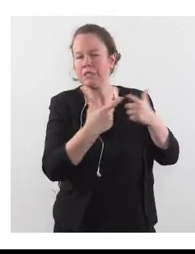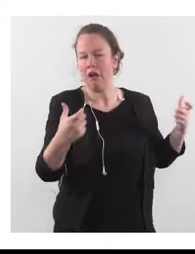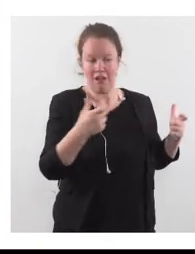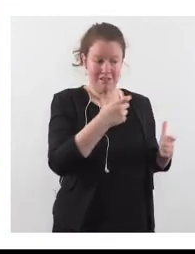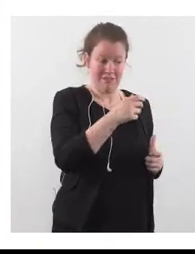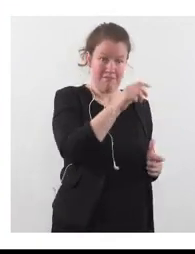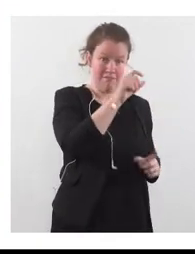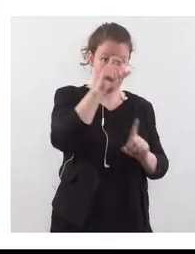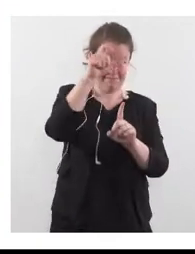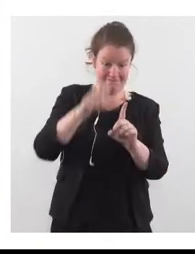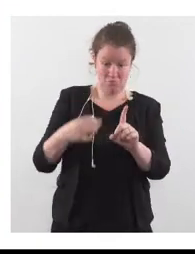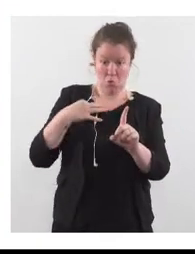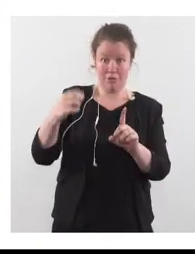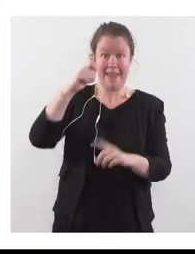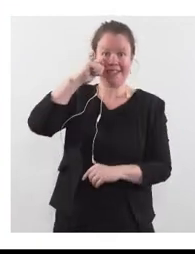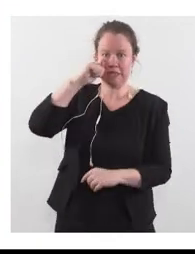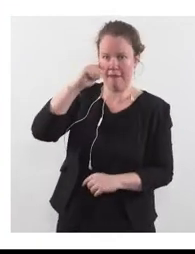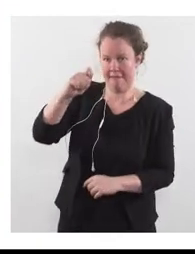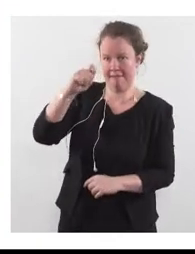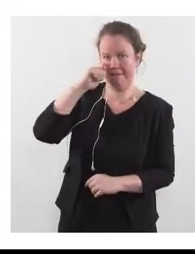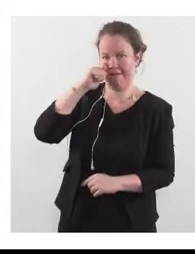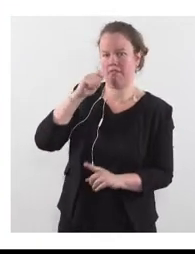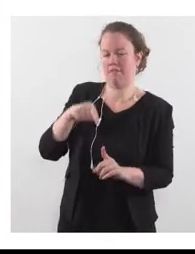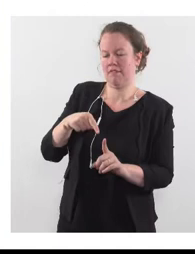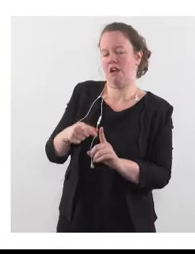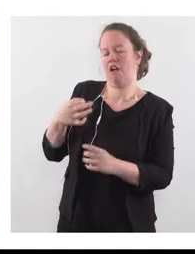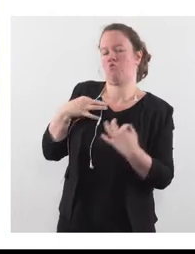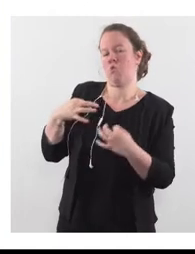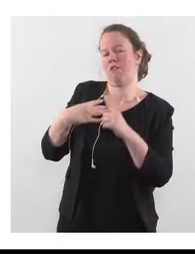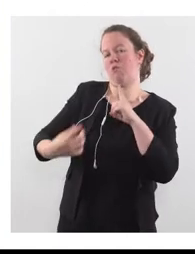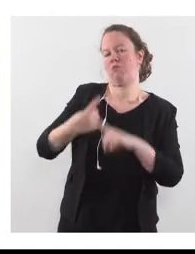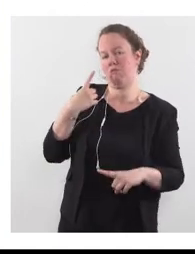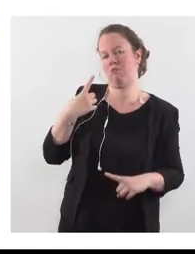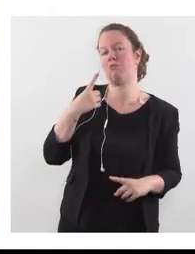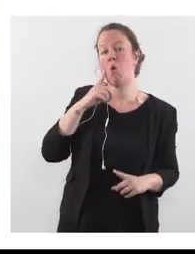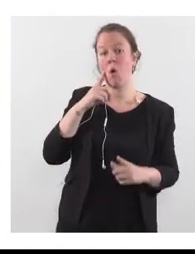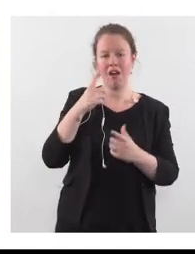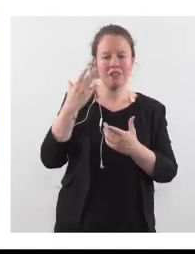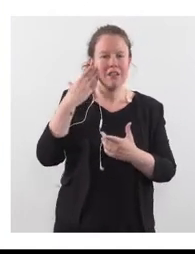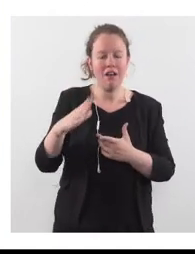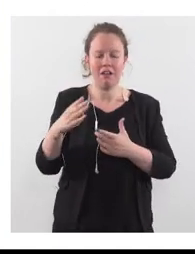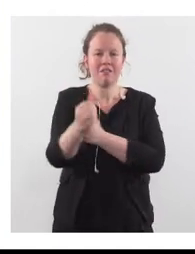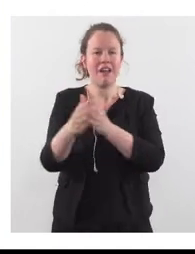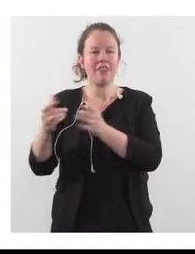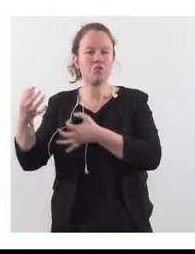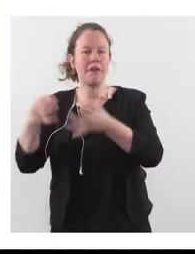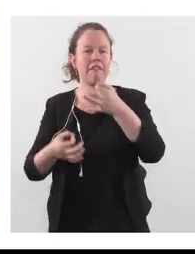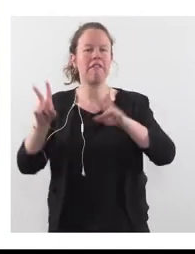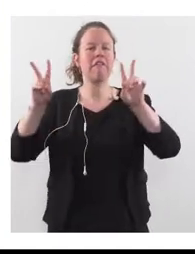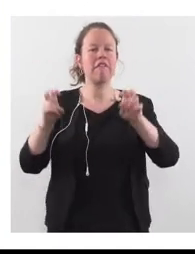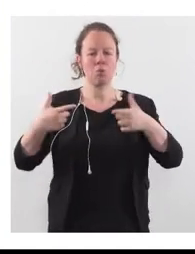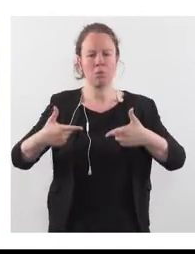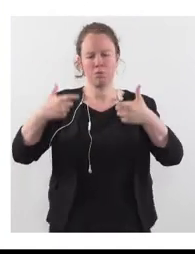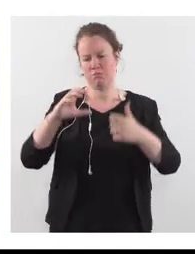le contentieux est un des leviers d'action fondamentales pour faire clarifier ou censurer la loi et les pratiques qui